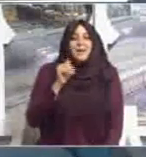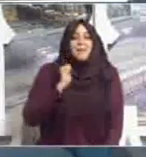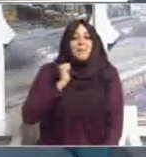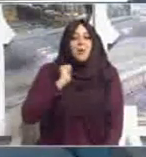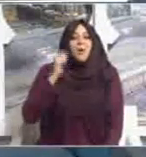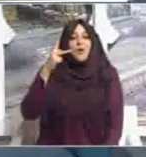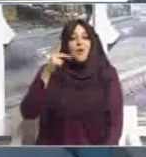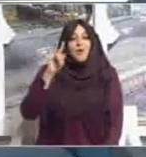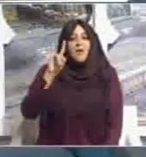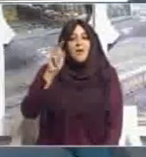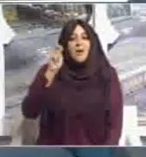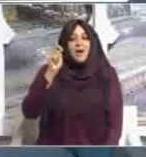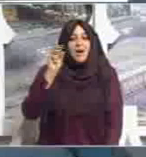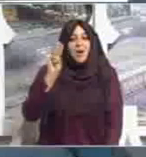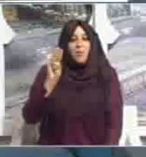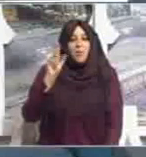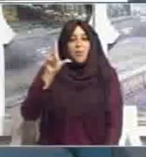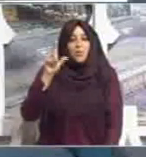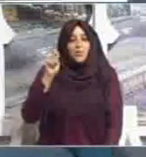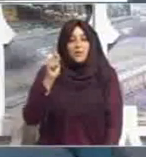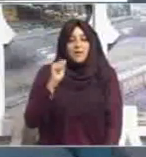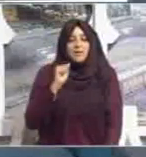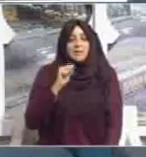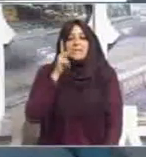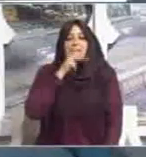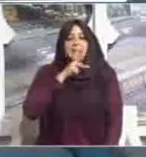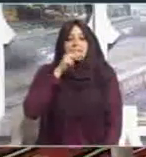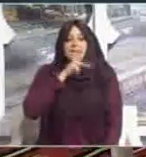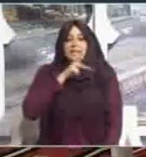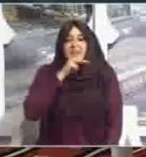أم خولة تفضلي يا أم خولة. أم خولة من ولاية سكيكيدا.